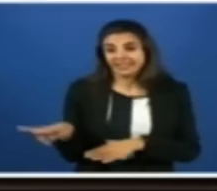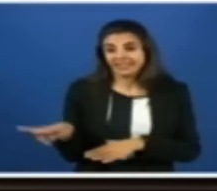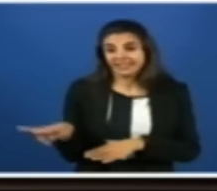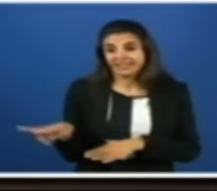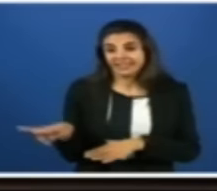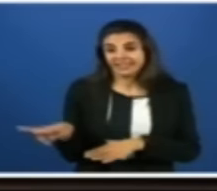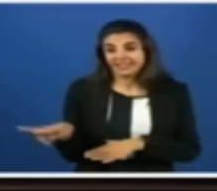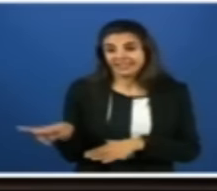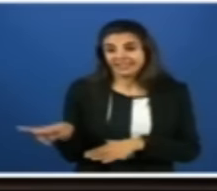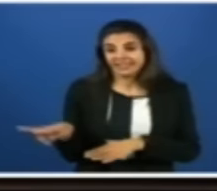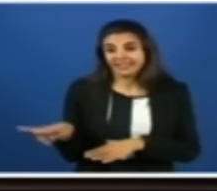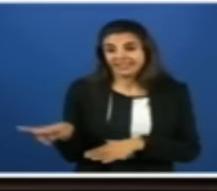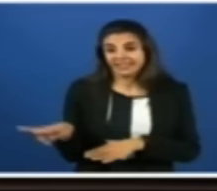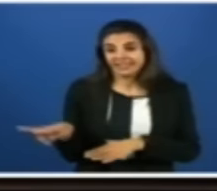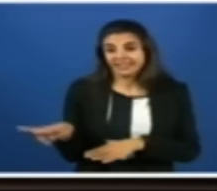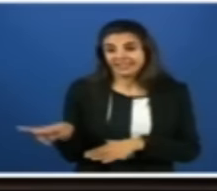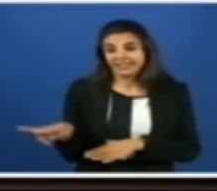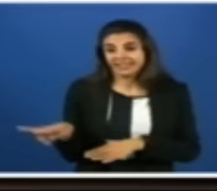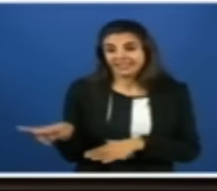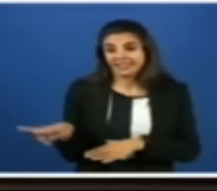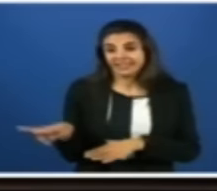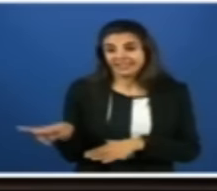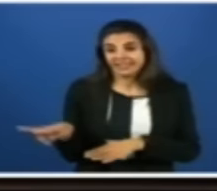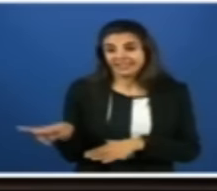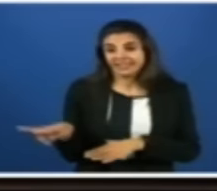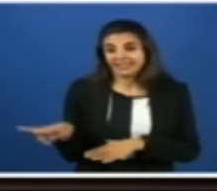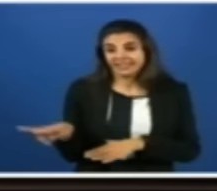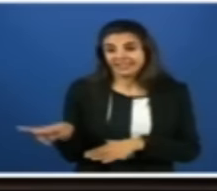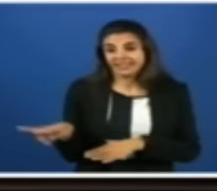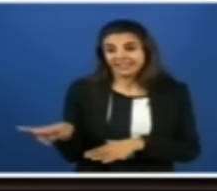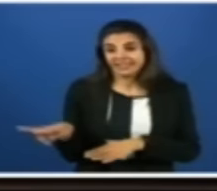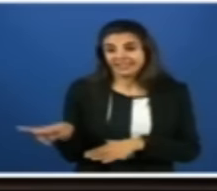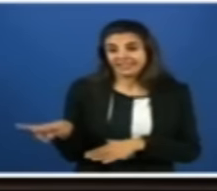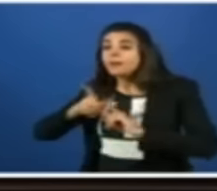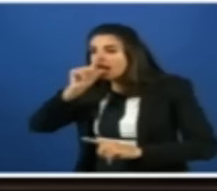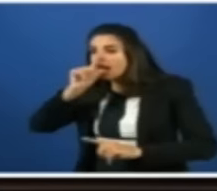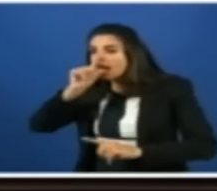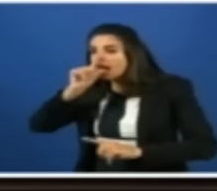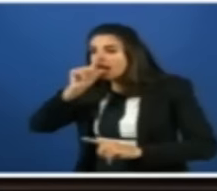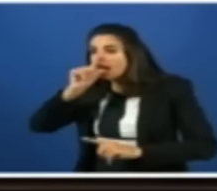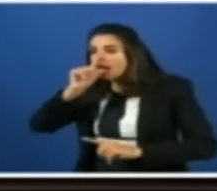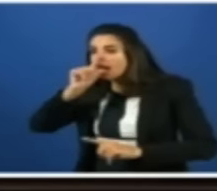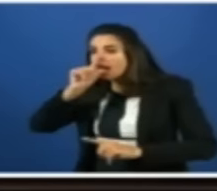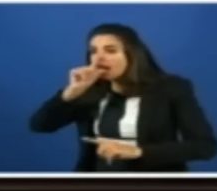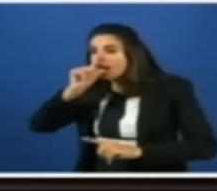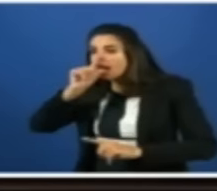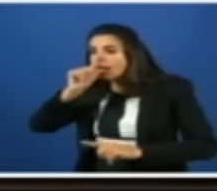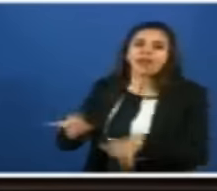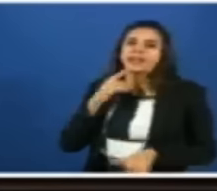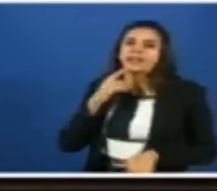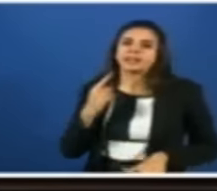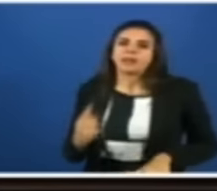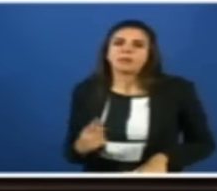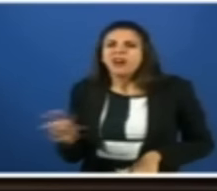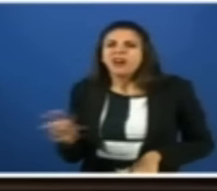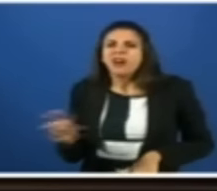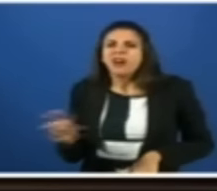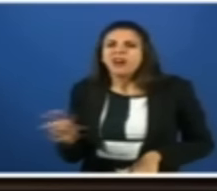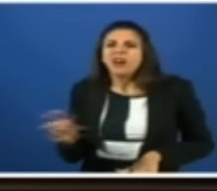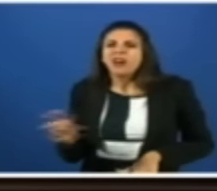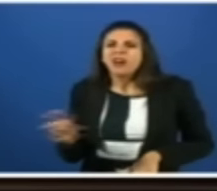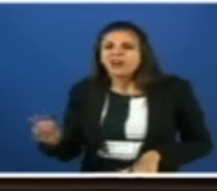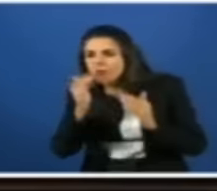maşa, bu iki maşayı aynı el tutuyor. Bunların ne dinle alakaları